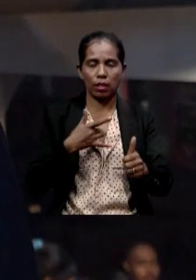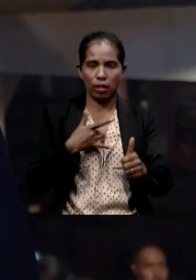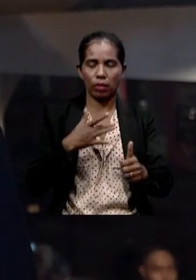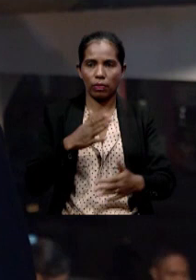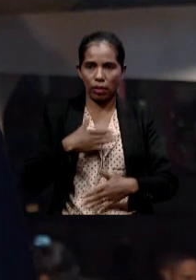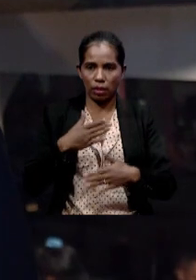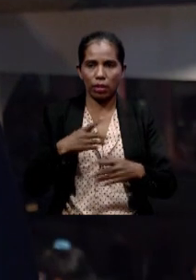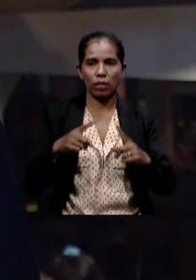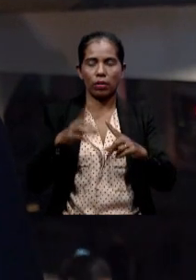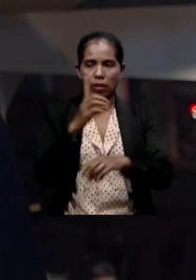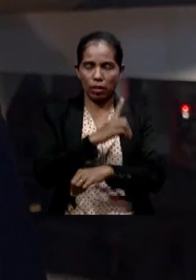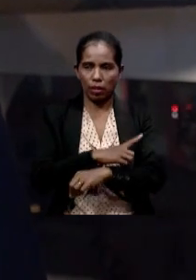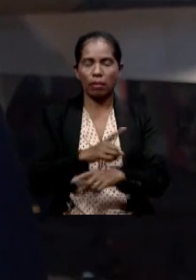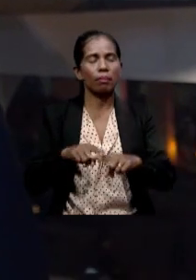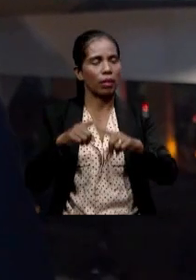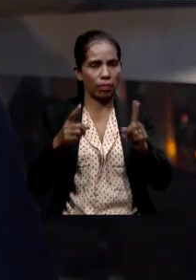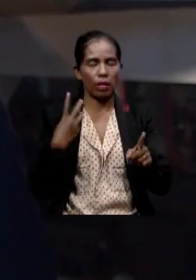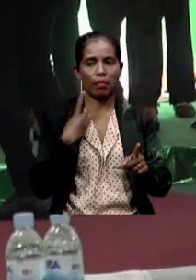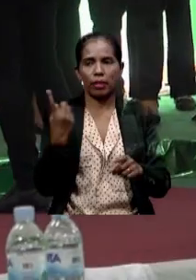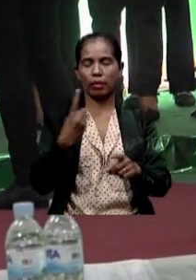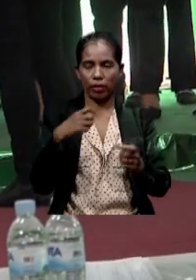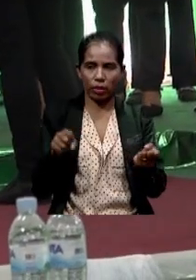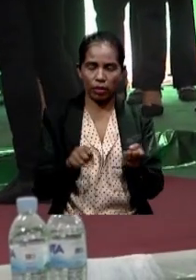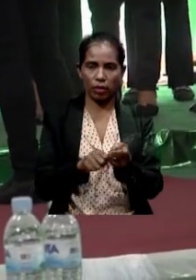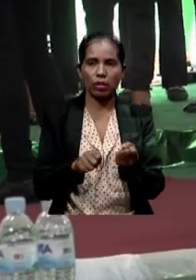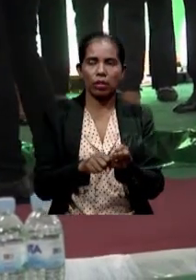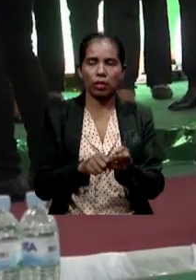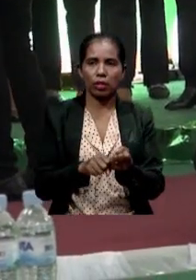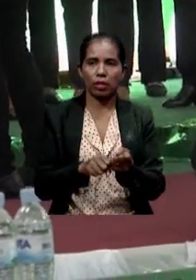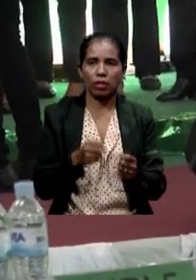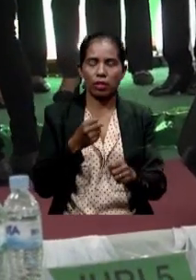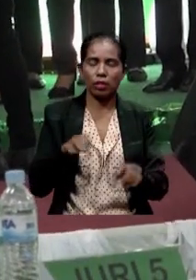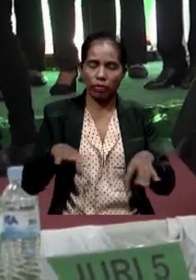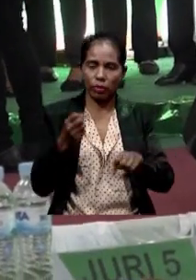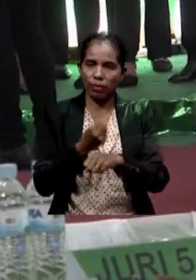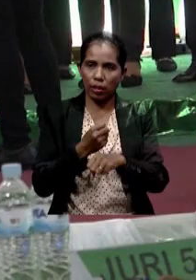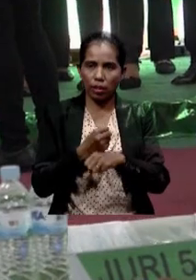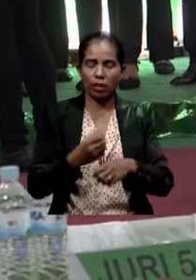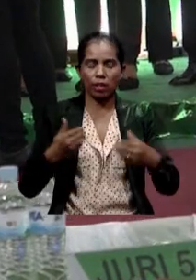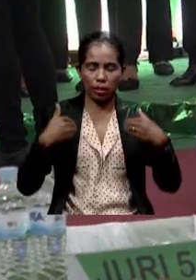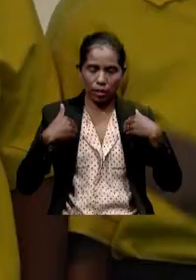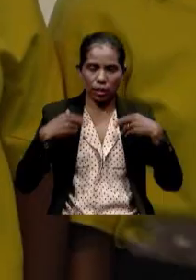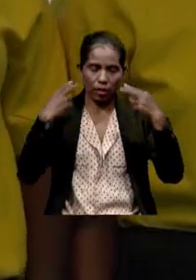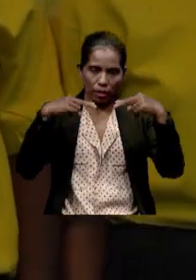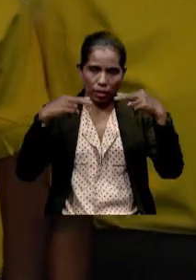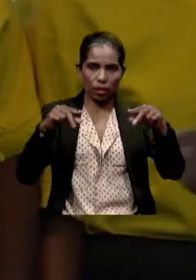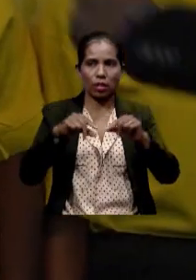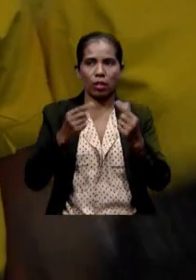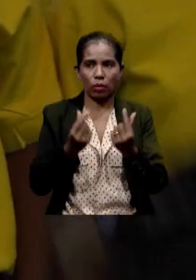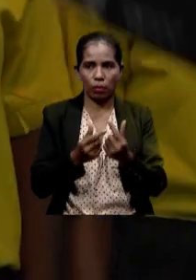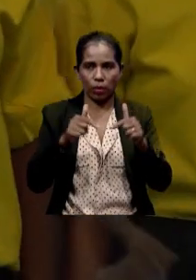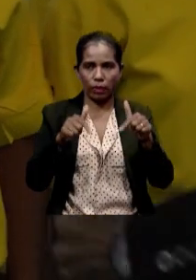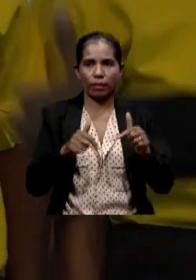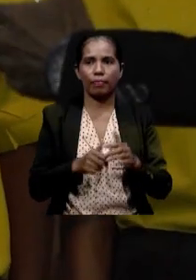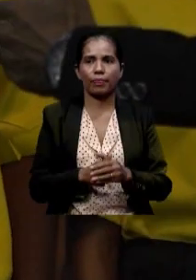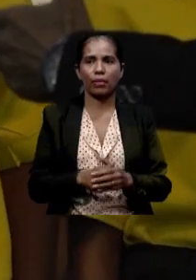Ia lorong ini kaya kalanya ni mabe. Amin fating sport suang hatu tu. Talent tu ni mak amin ia grup larang ini. Husi